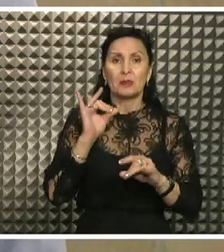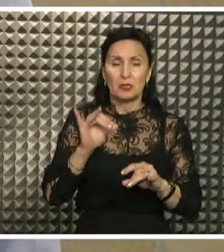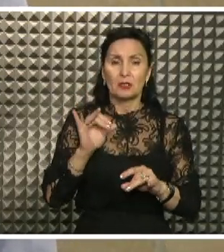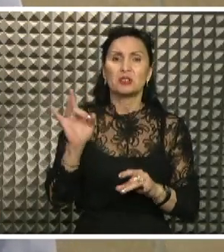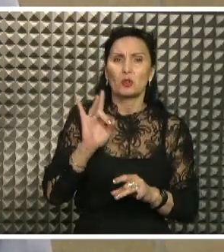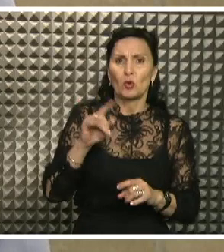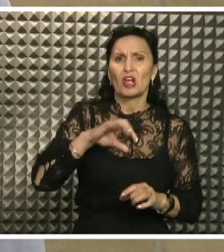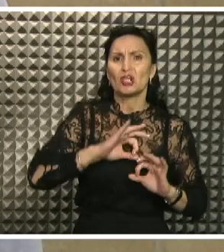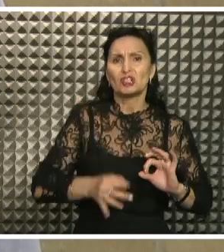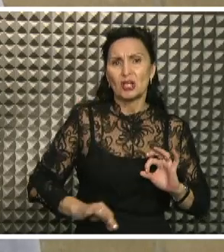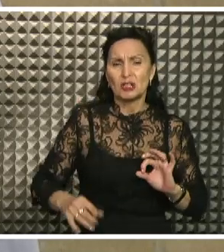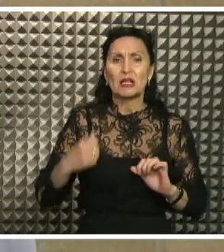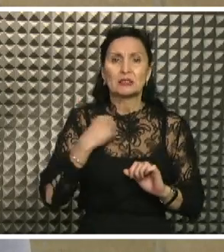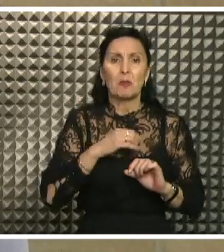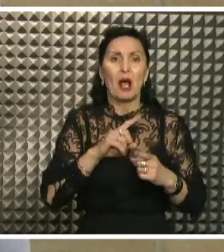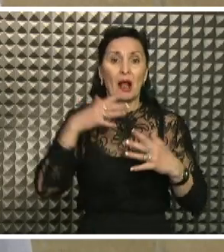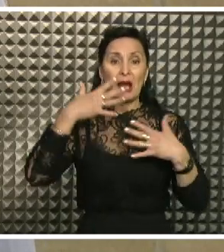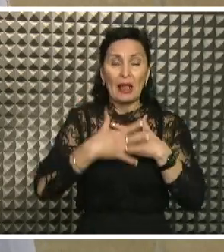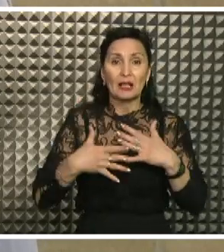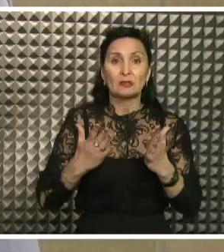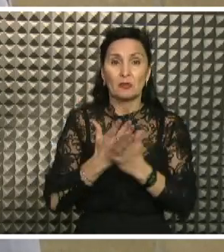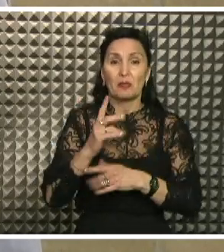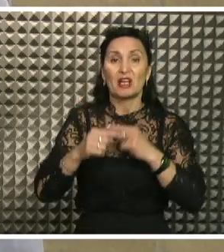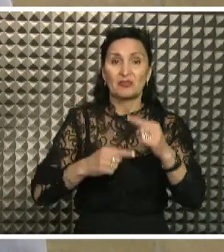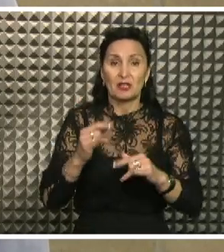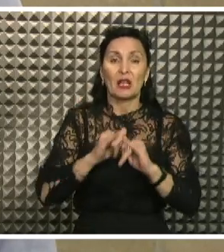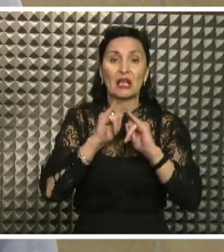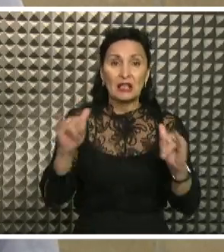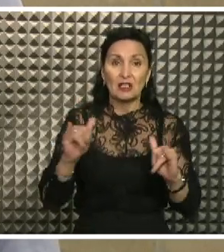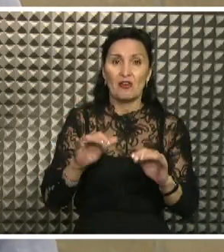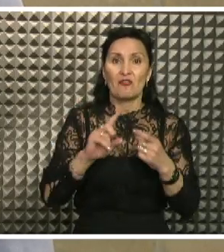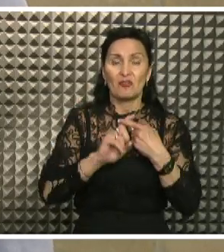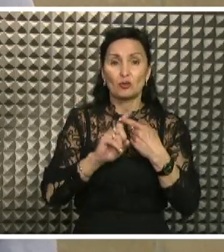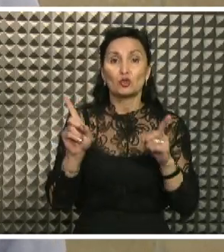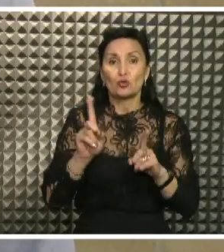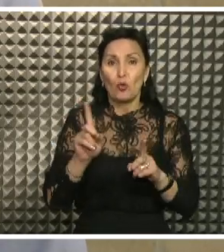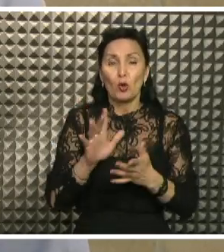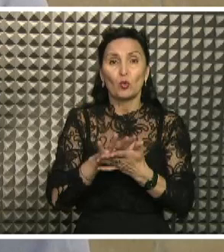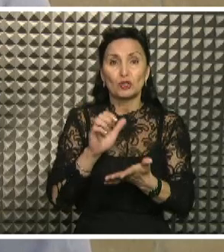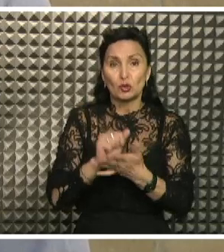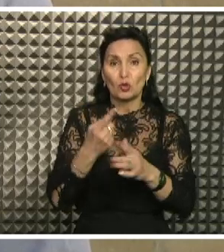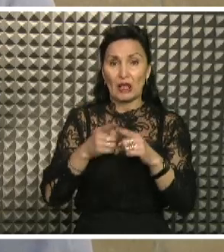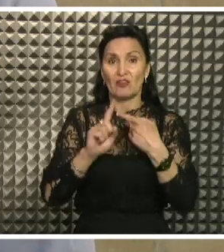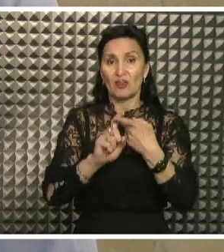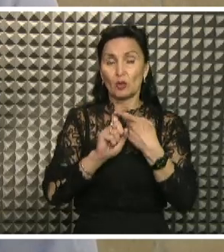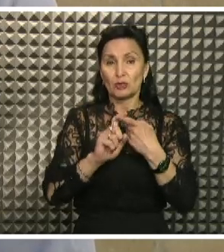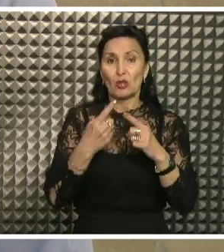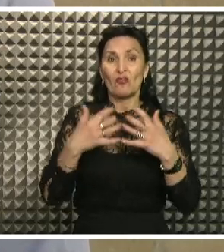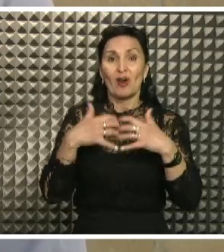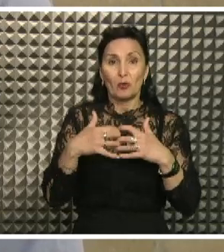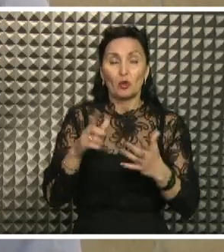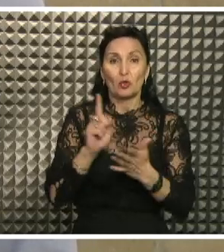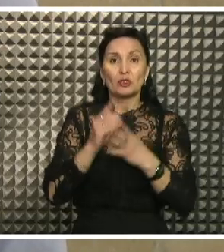либо кишечного, сама клетка становится производителем, фабрикой этих вирусов. Поэтому для того, чтобы уничтожить этот вирус, эту фабрику